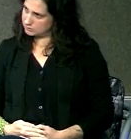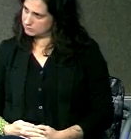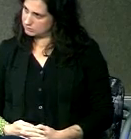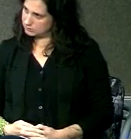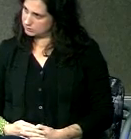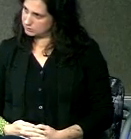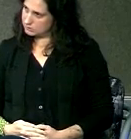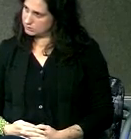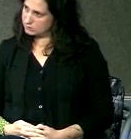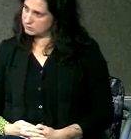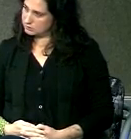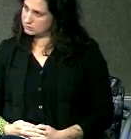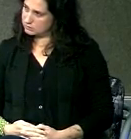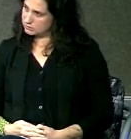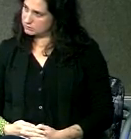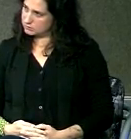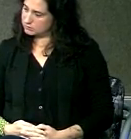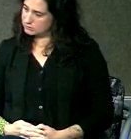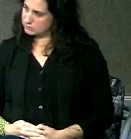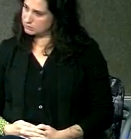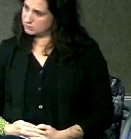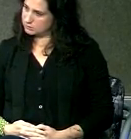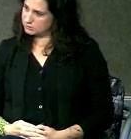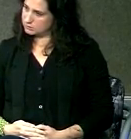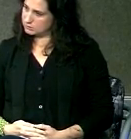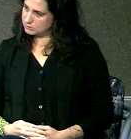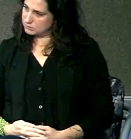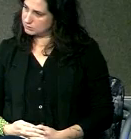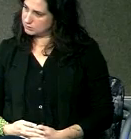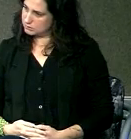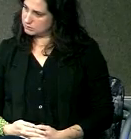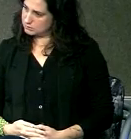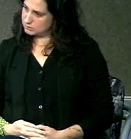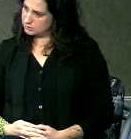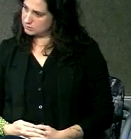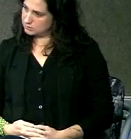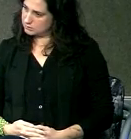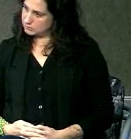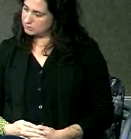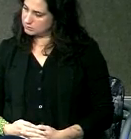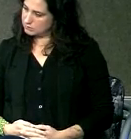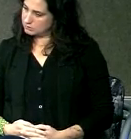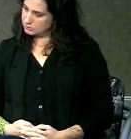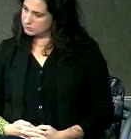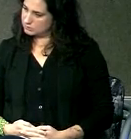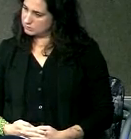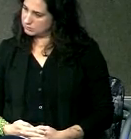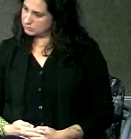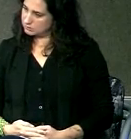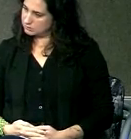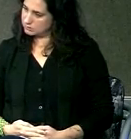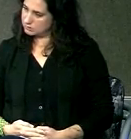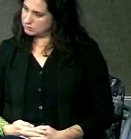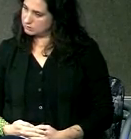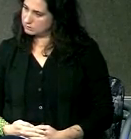dans leur tête et puis physiquement, qui sont à la rue, qui vont arriver pour accoucher, quand elles arrivent à temps pour accoucher,